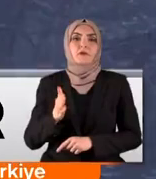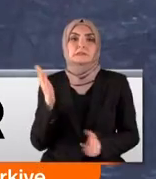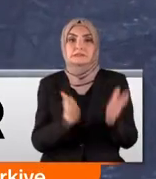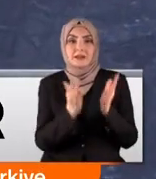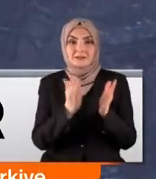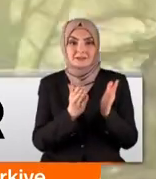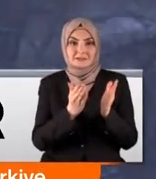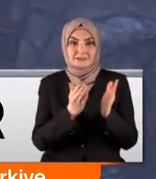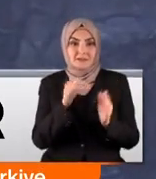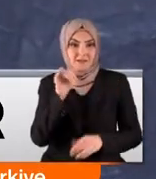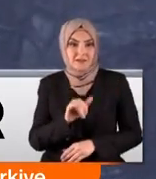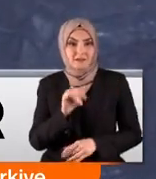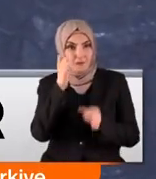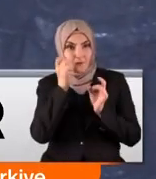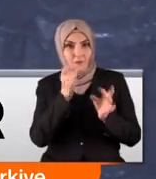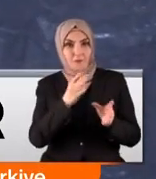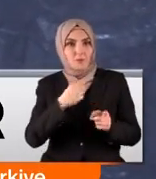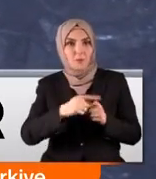paylaşılıyor.